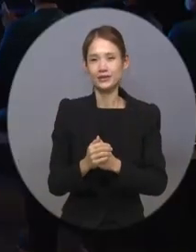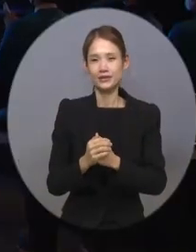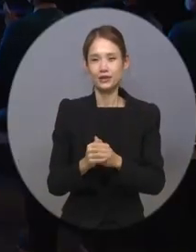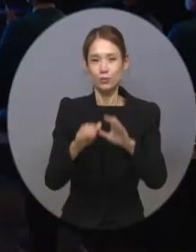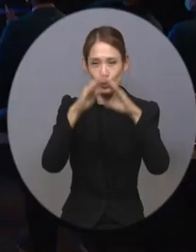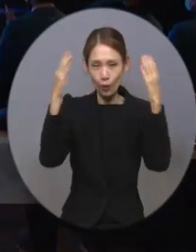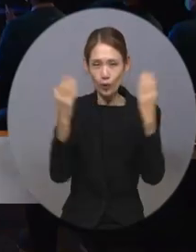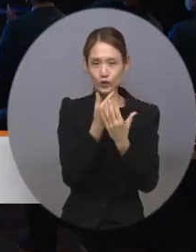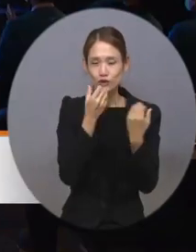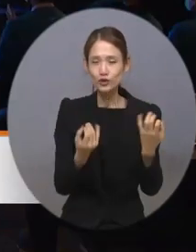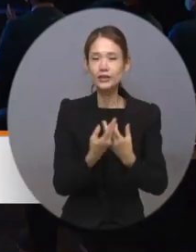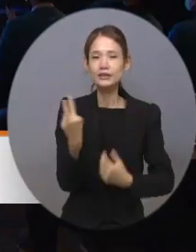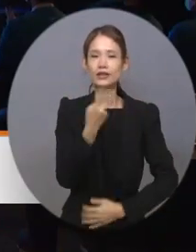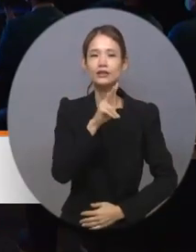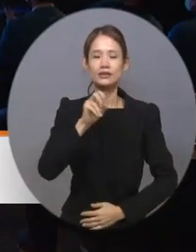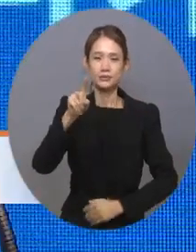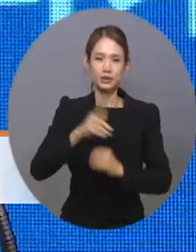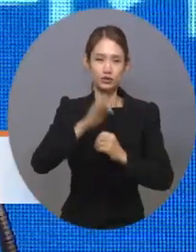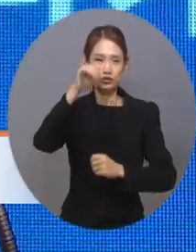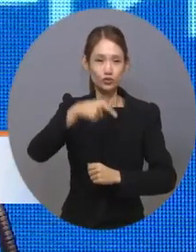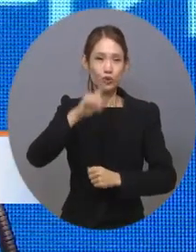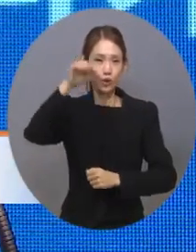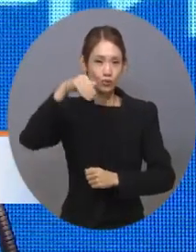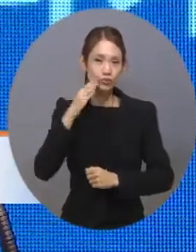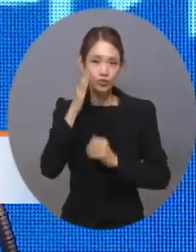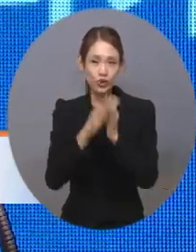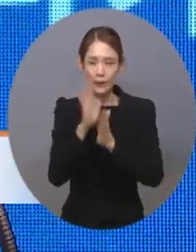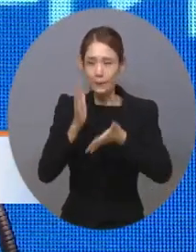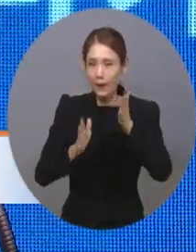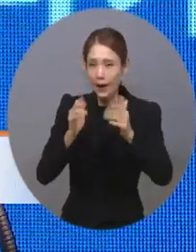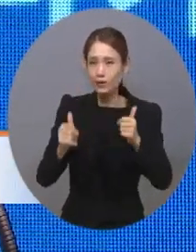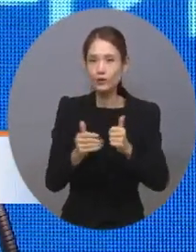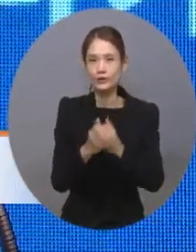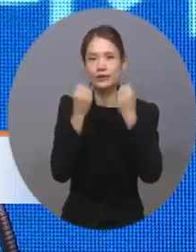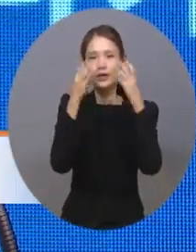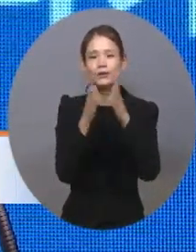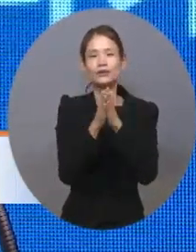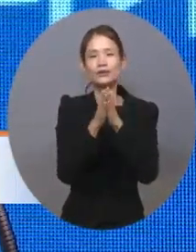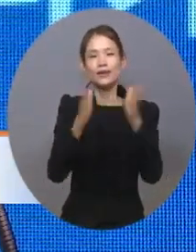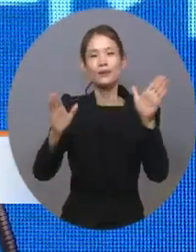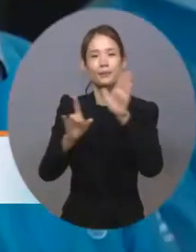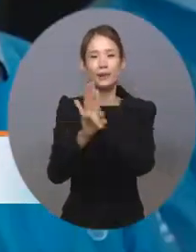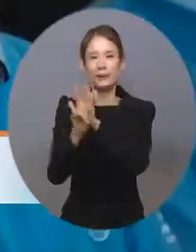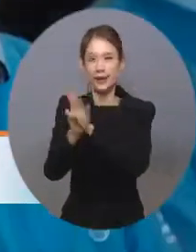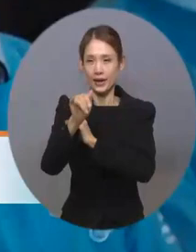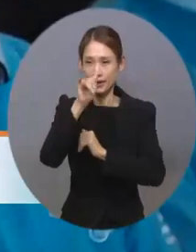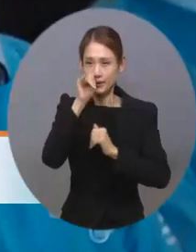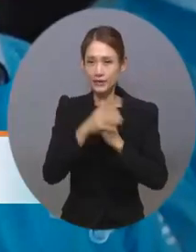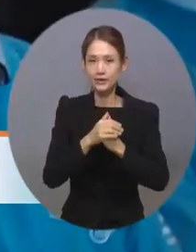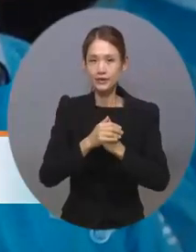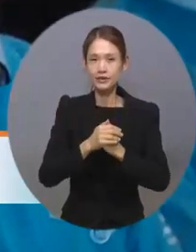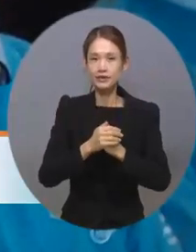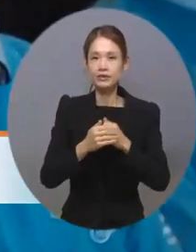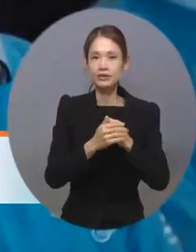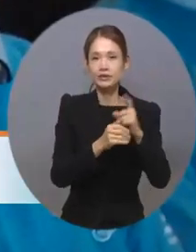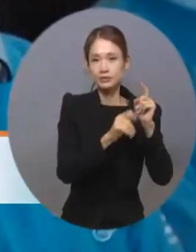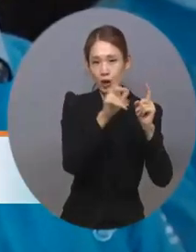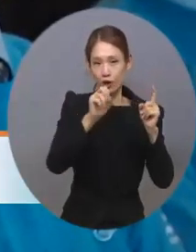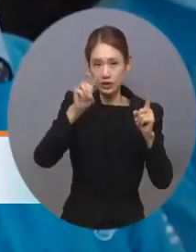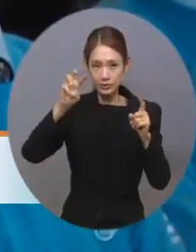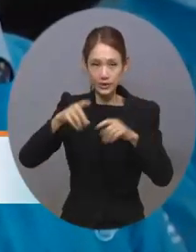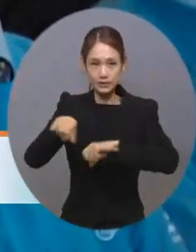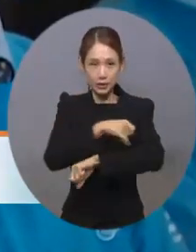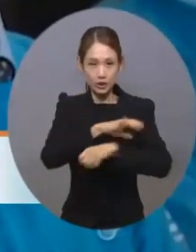모두의 축제 2021 슈퍼블루 마라톤이 새로운 시작을 알렸습니다. 지난 23일 스페셜